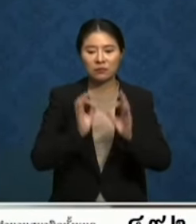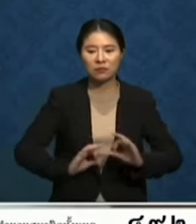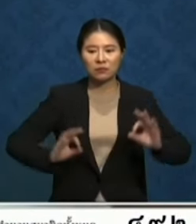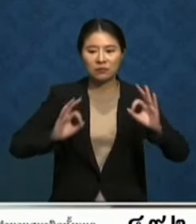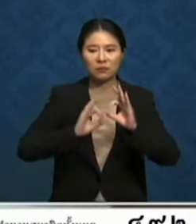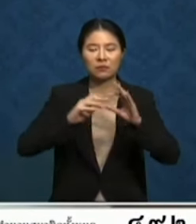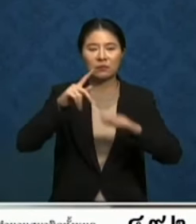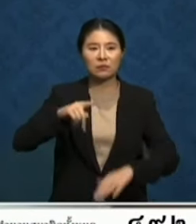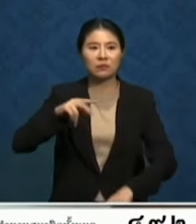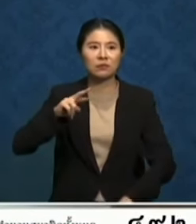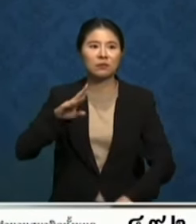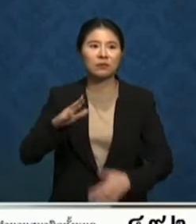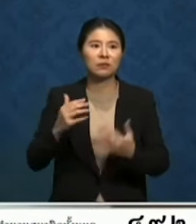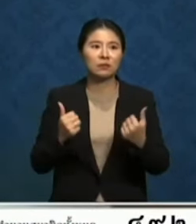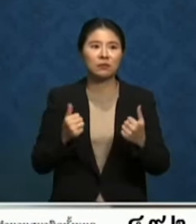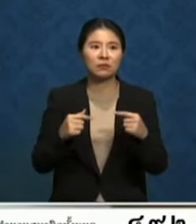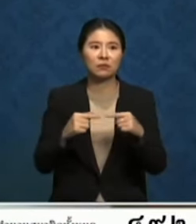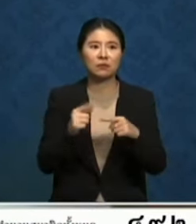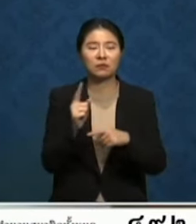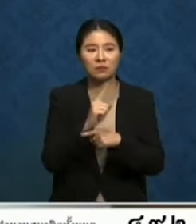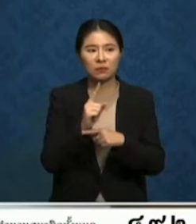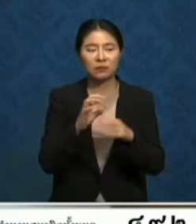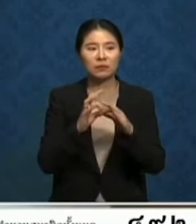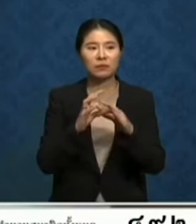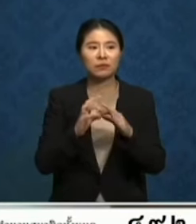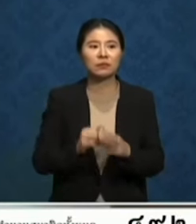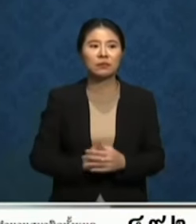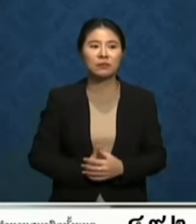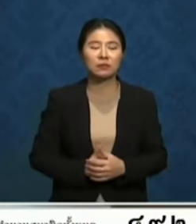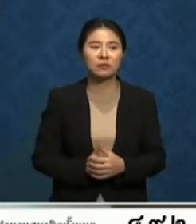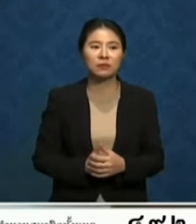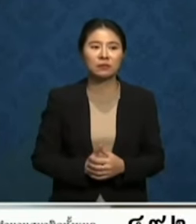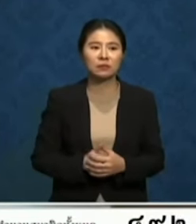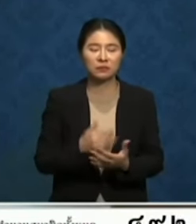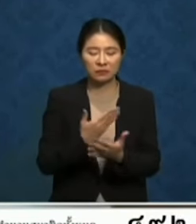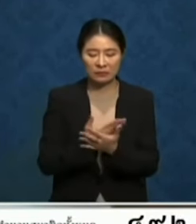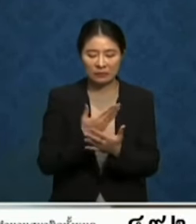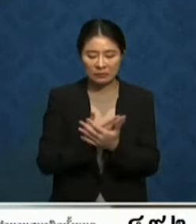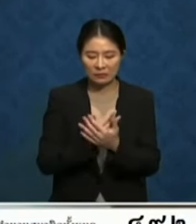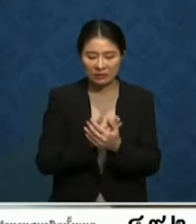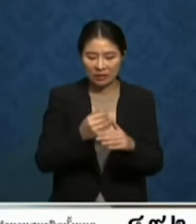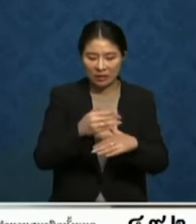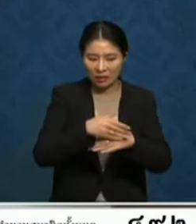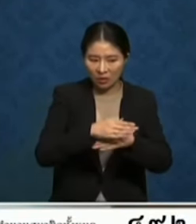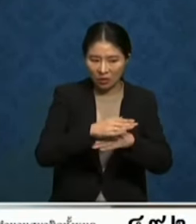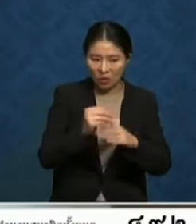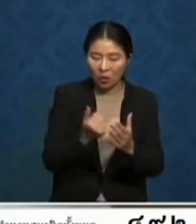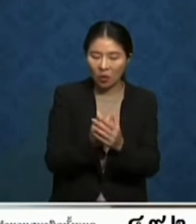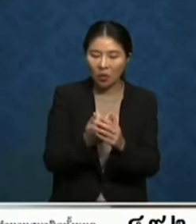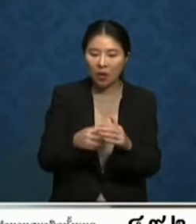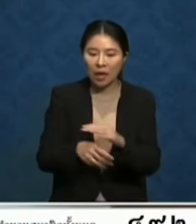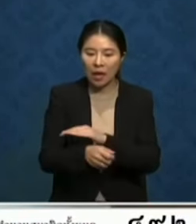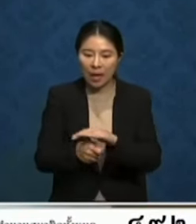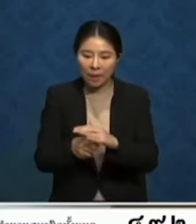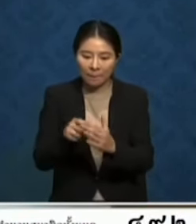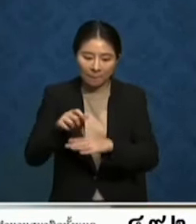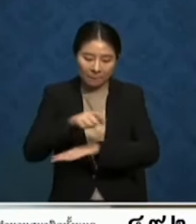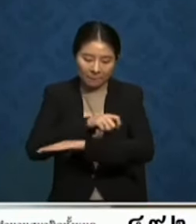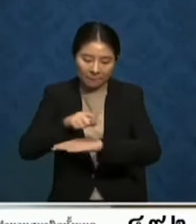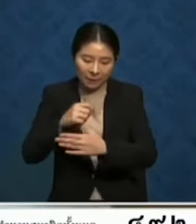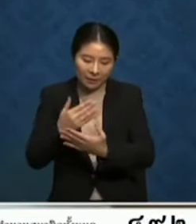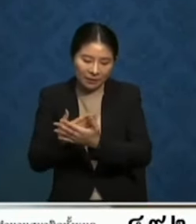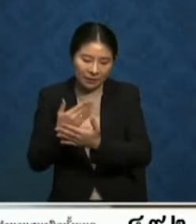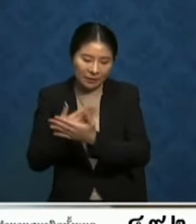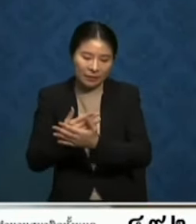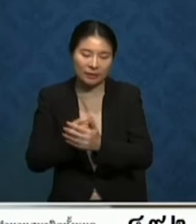ของร่างพระราชบัญญัตินี้นะครับต้องเรียนกับท่านประธานครับว่าเงินนอกงบประมาณเนี่ยมีจำนวนมหาศาลเลยครับท่านประธานครับเงินนอกง